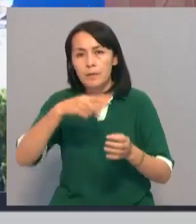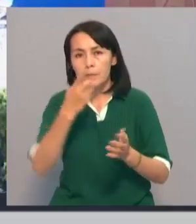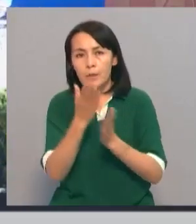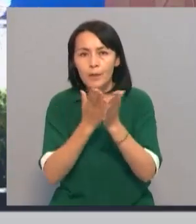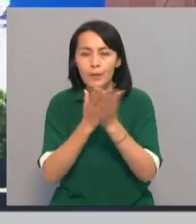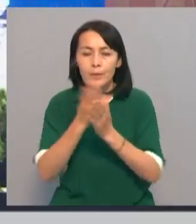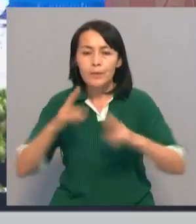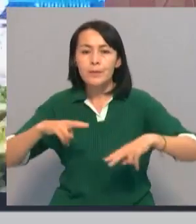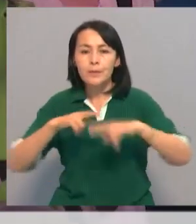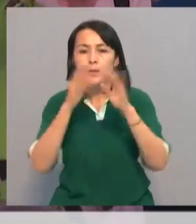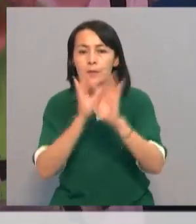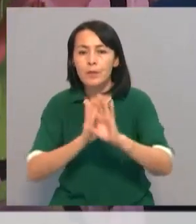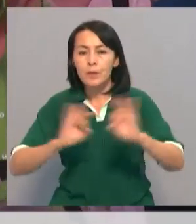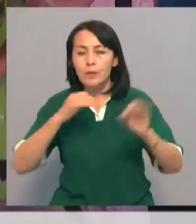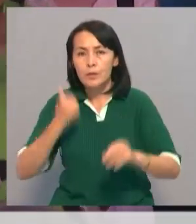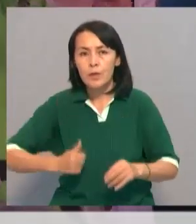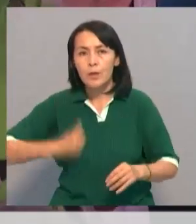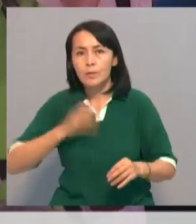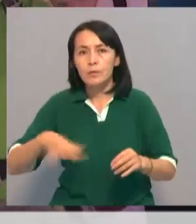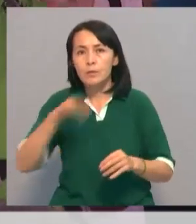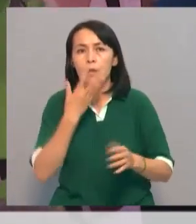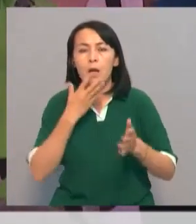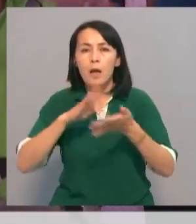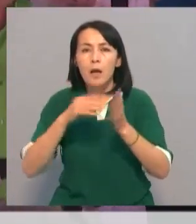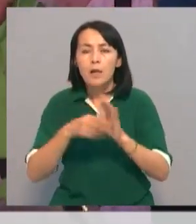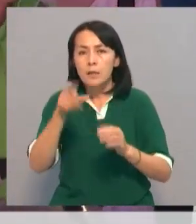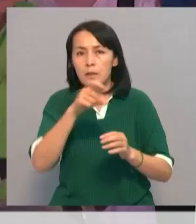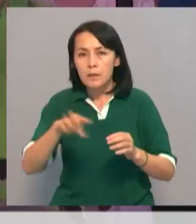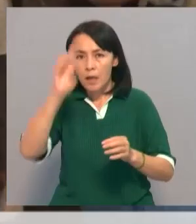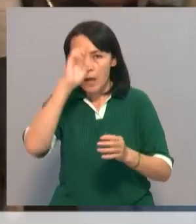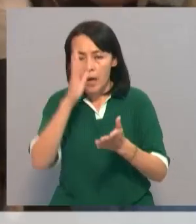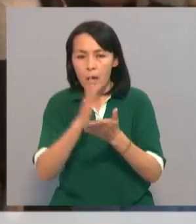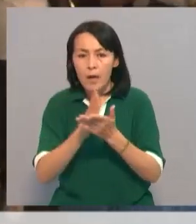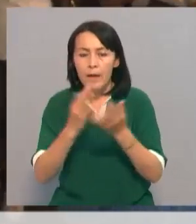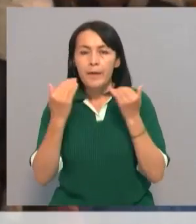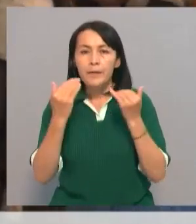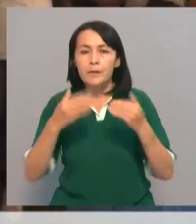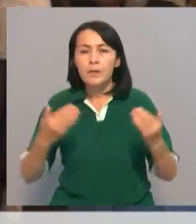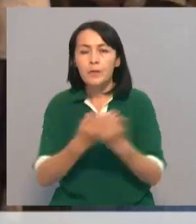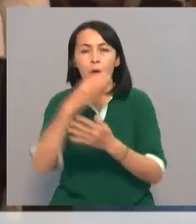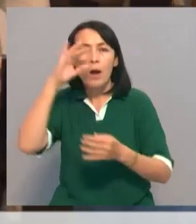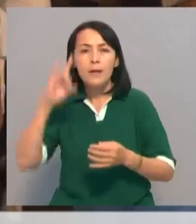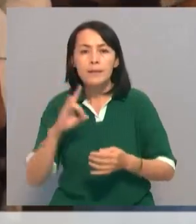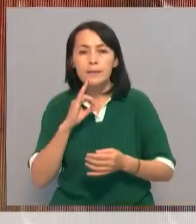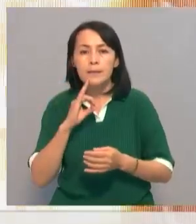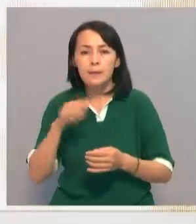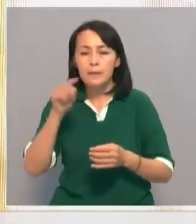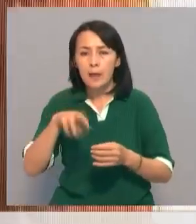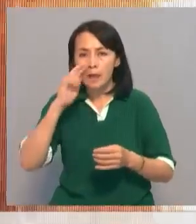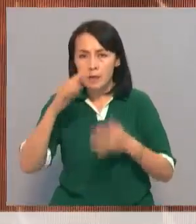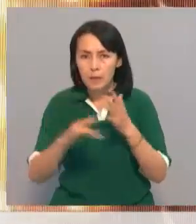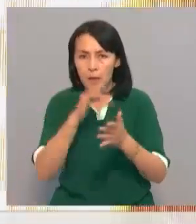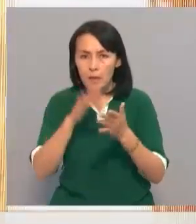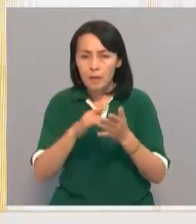века. Астана стала уникальным и успешным общенациональным проектом граждан страны и величайшим символом нового Казахстана. Так в